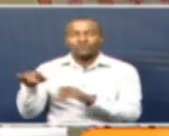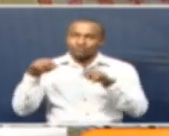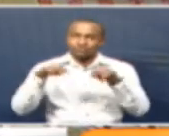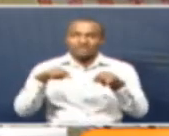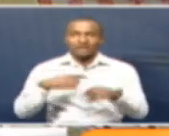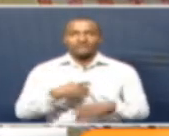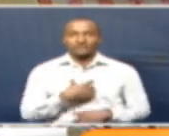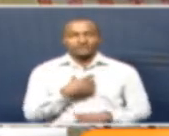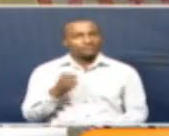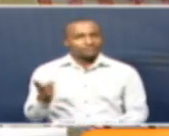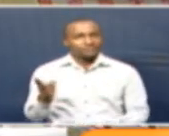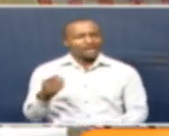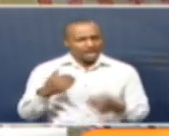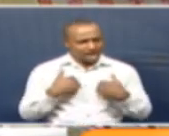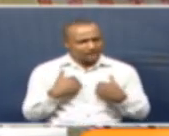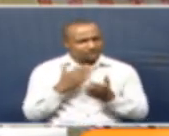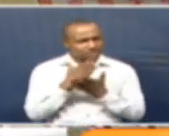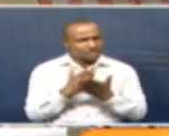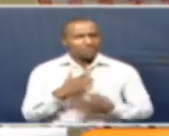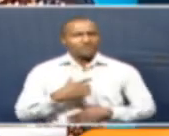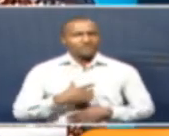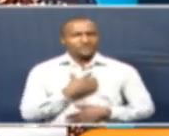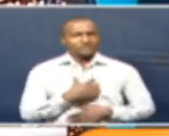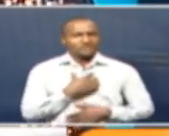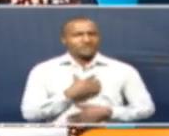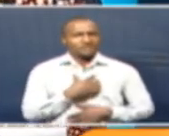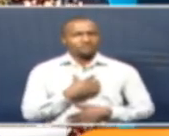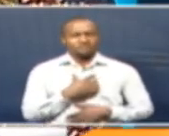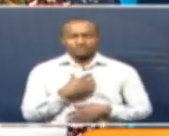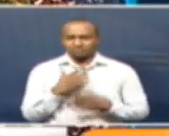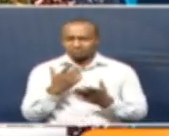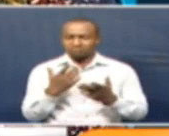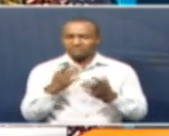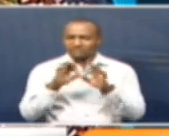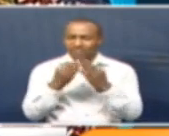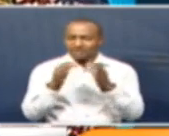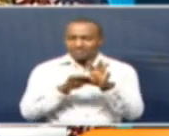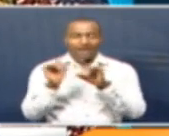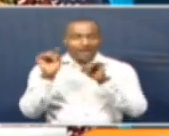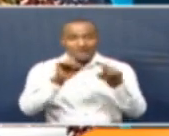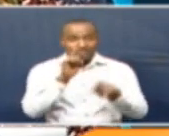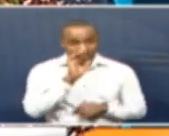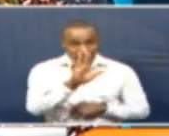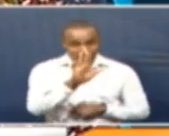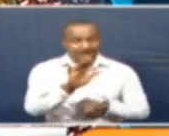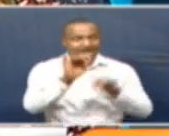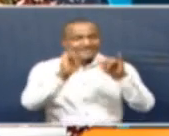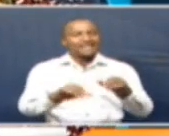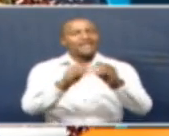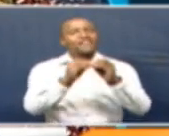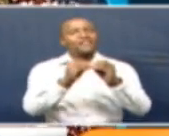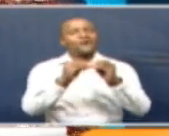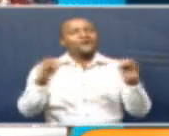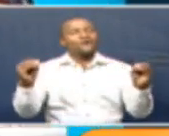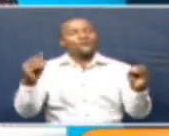wale wageni ambao wanakita kambi ndani ya nyumba. Anakwambia nakaa siku mbili, lakini ukitahamaki amemaliza mwaka,